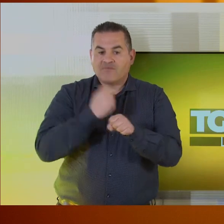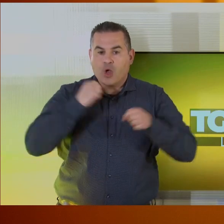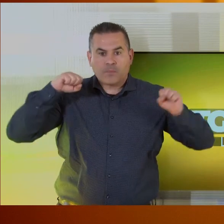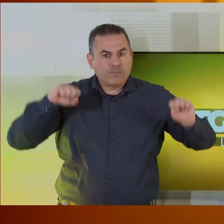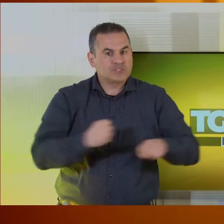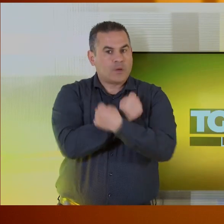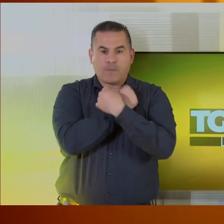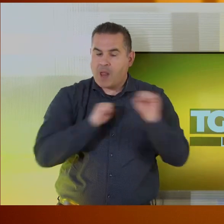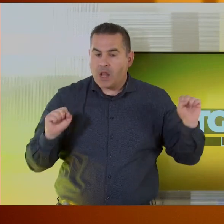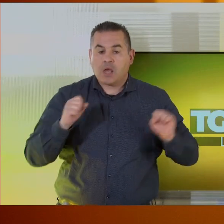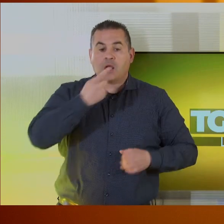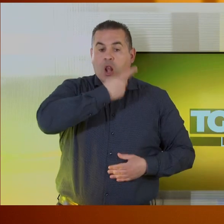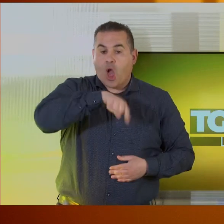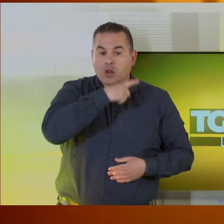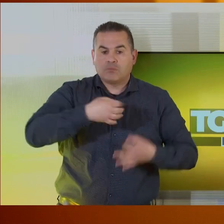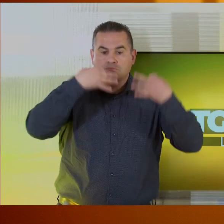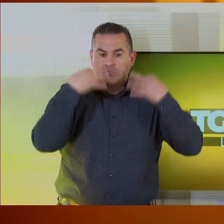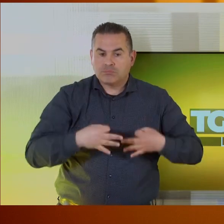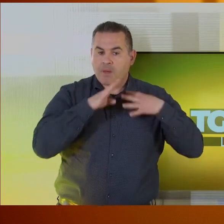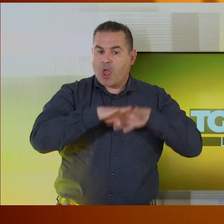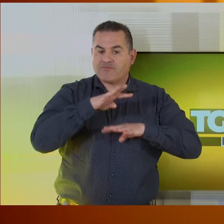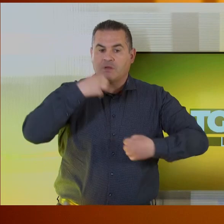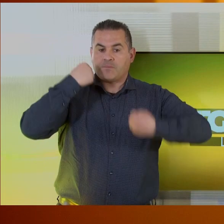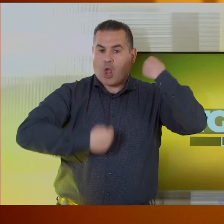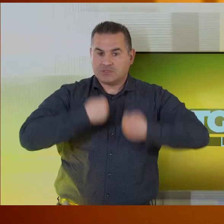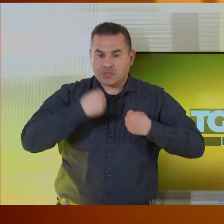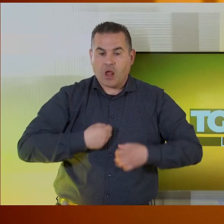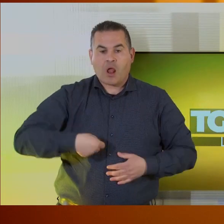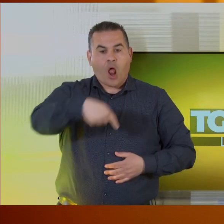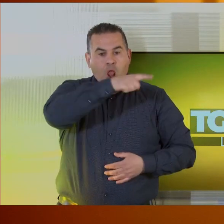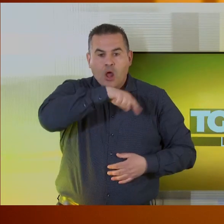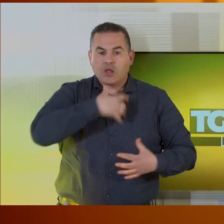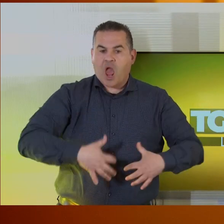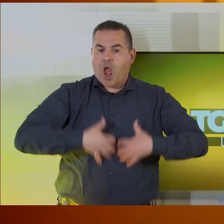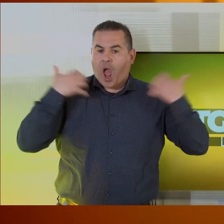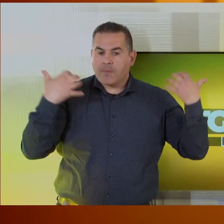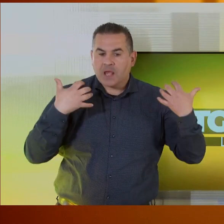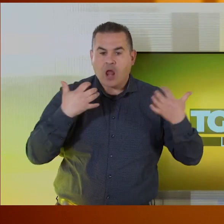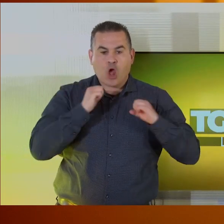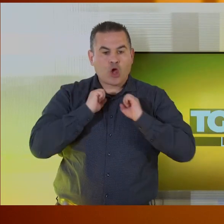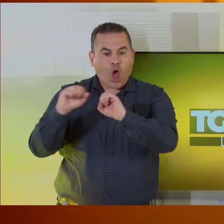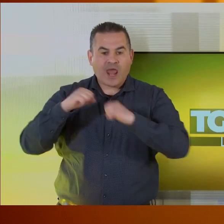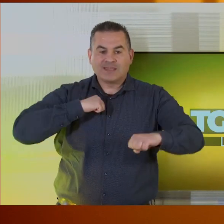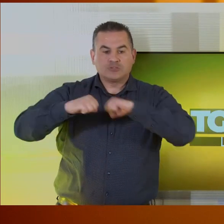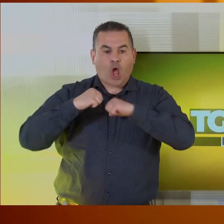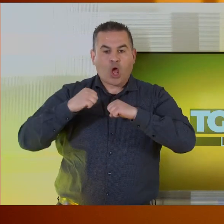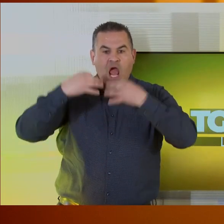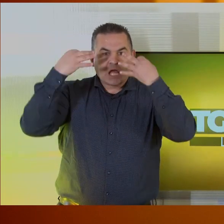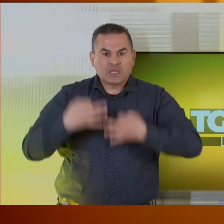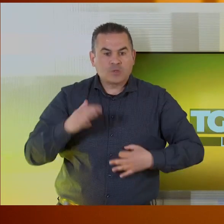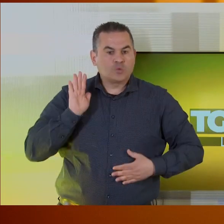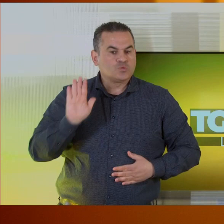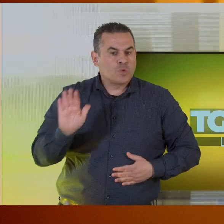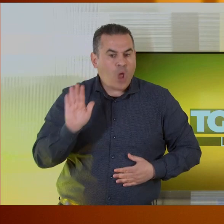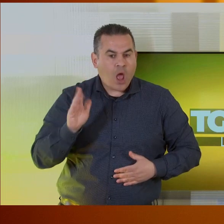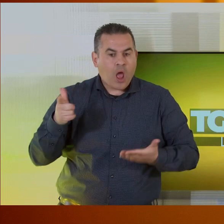è in seguito alla decisione della direzione, su proposta del comandante del reparto, di imporre 8 ore di servizio nonostante le soluzioni alternative avanzate nei giorni